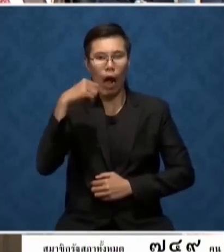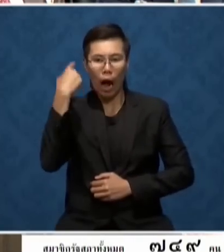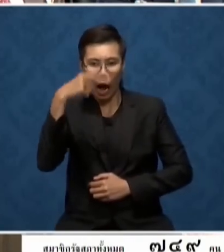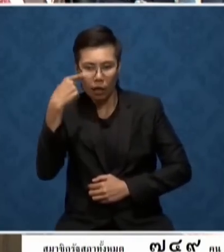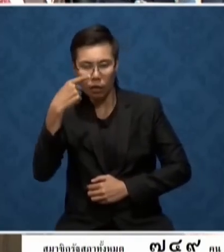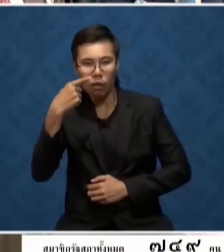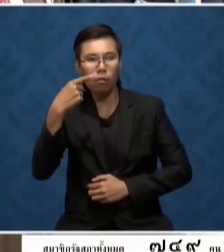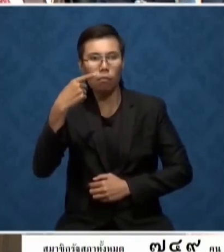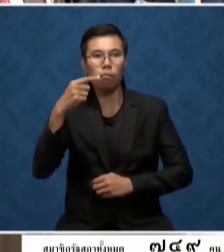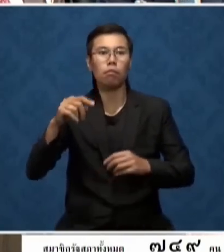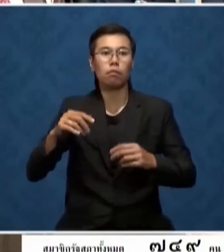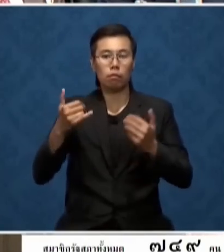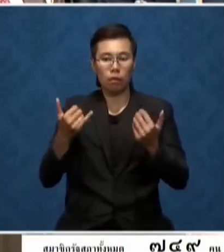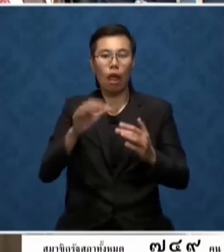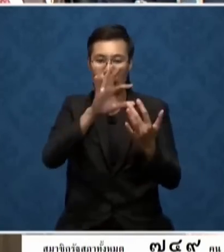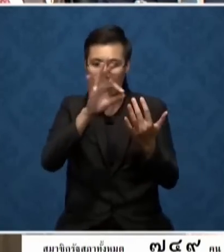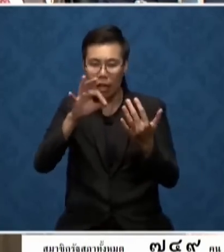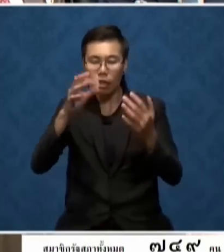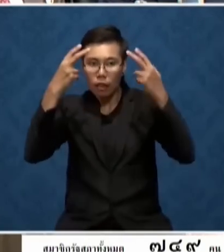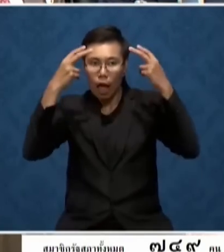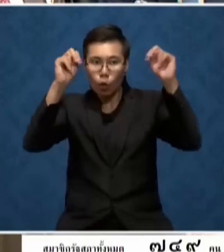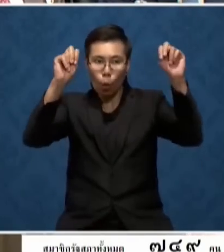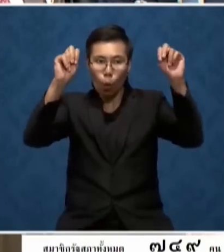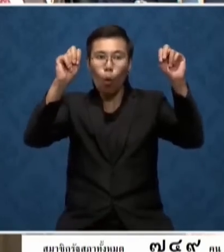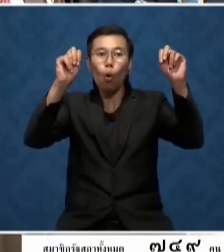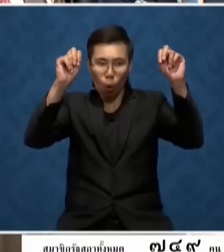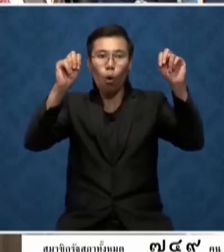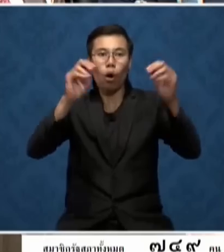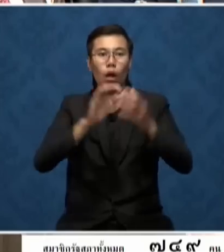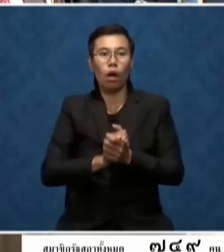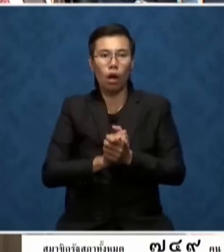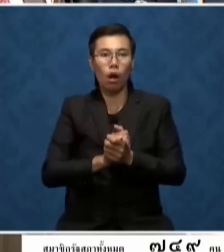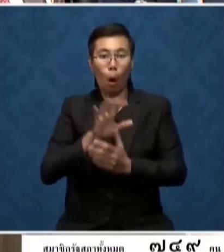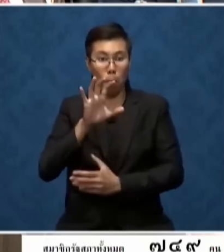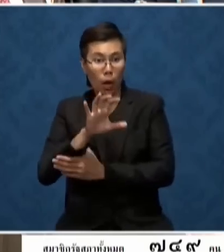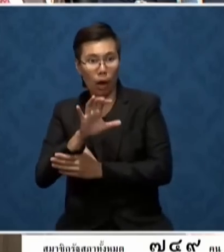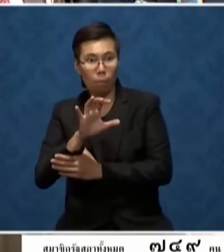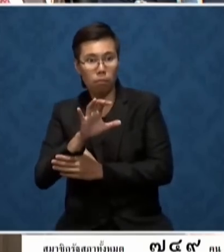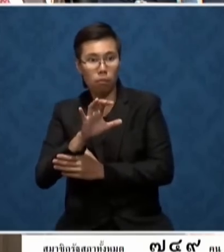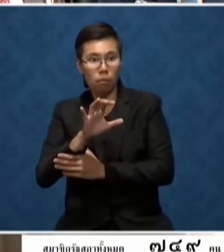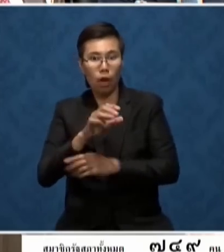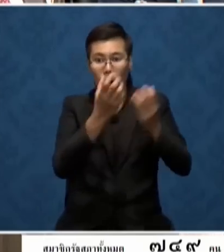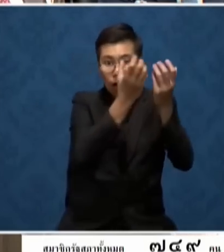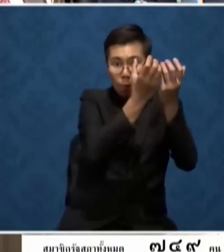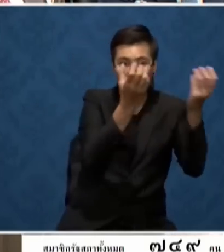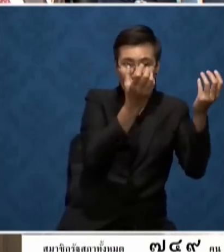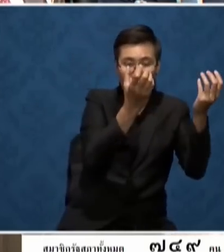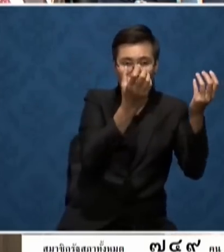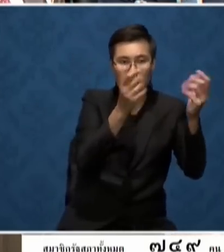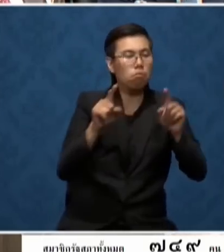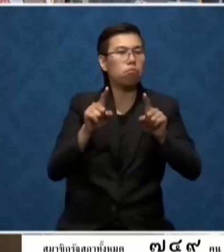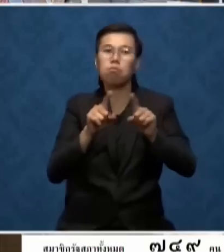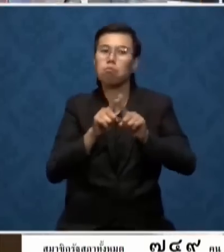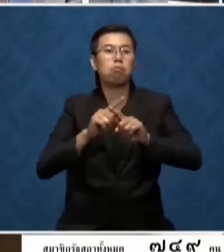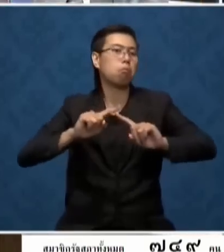ได้นะครับเพราะฉะนั้นเนี่ยข้อบังคับการประชุมจะมาใหญ่ไปกว่ารัฐธรรมนูญซึ่งไม่ได้กำหนดห้ามกระบวนการในการที่จะเสนอ